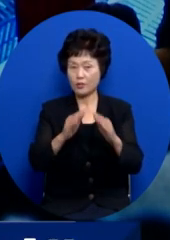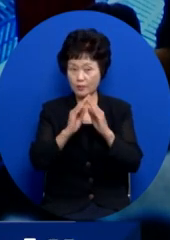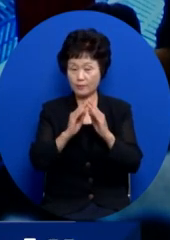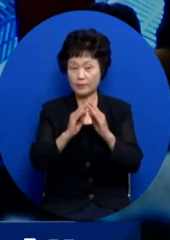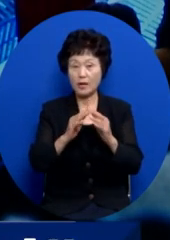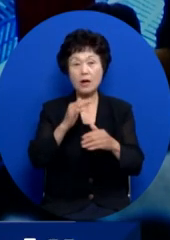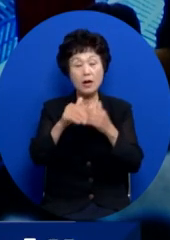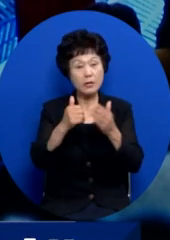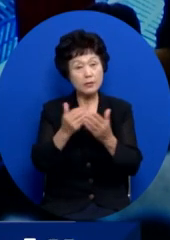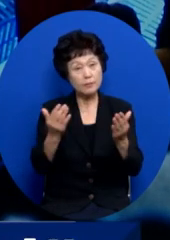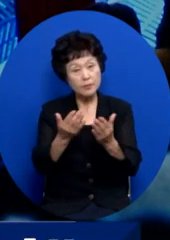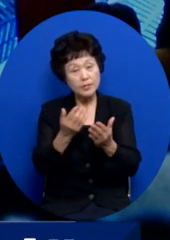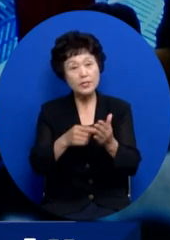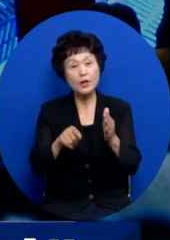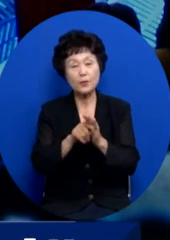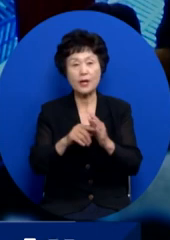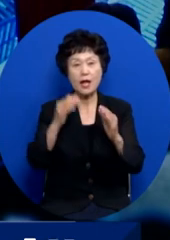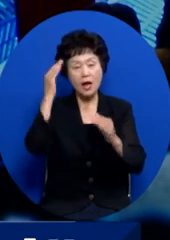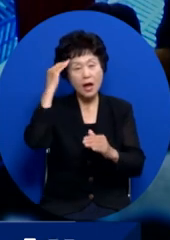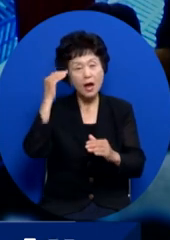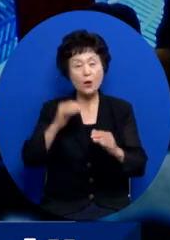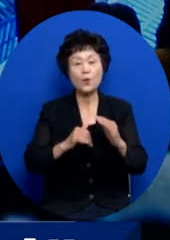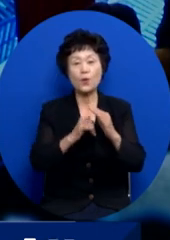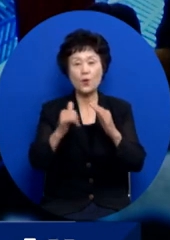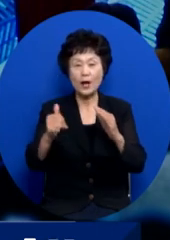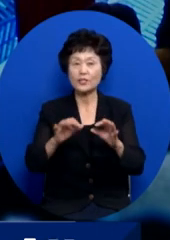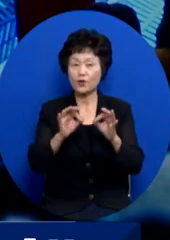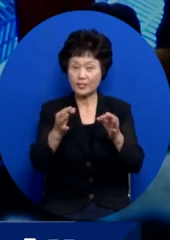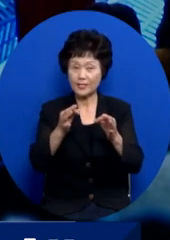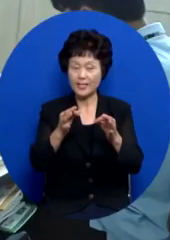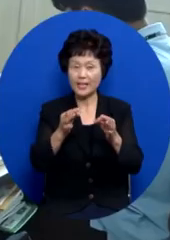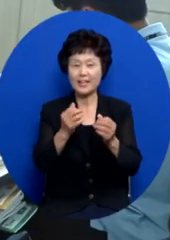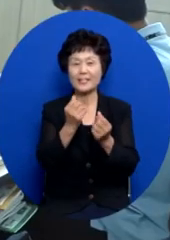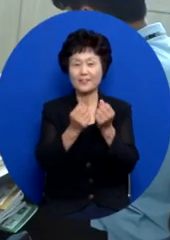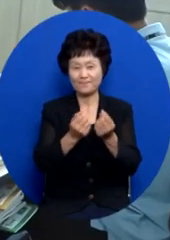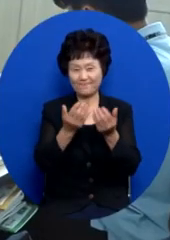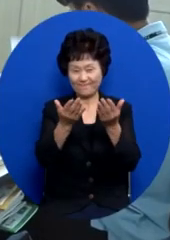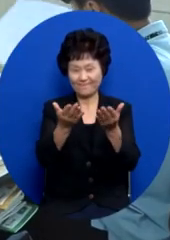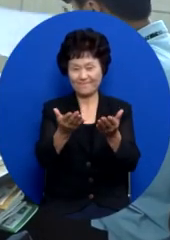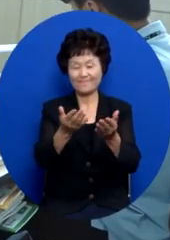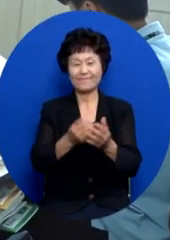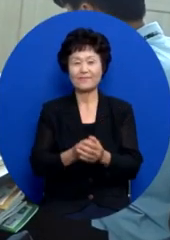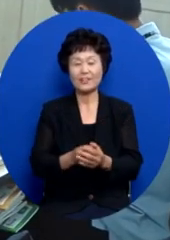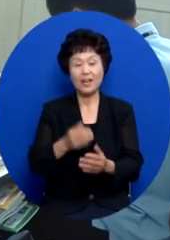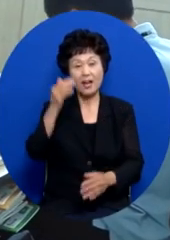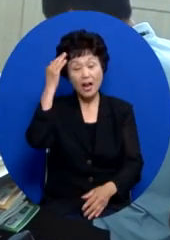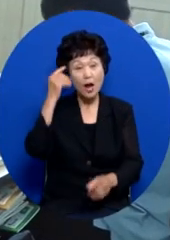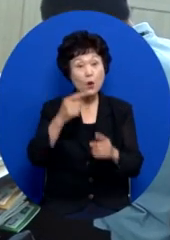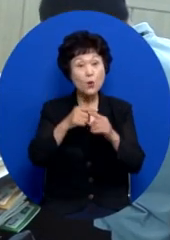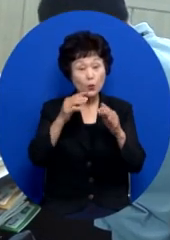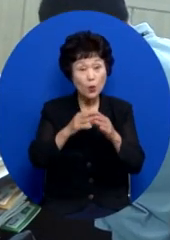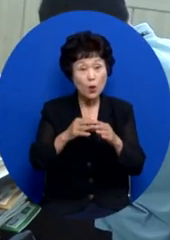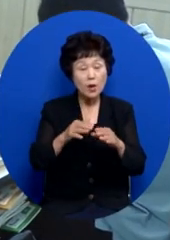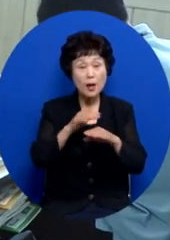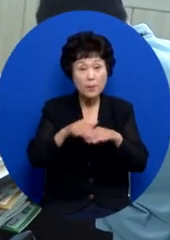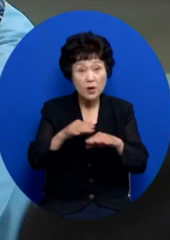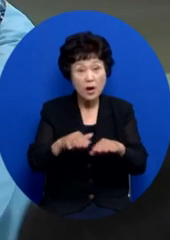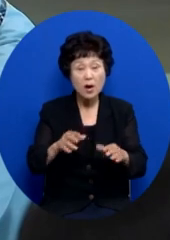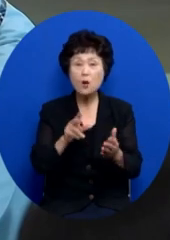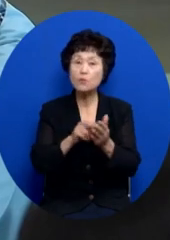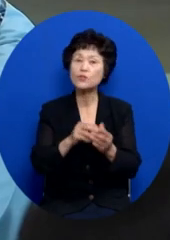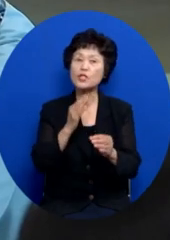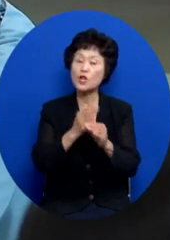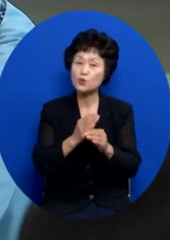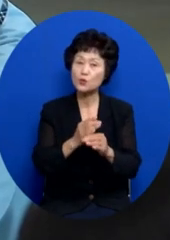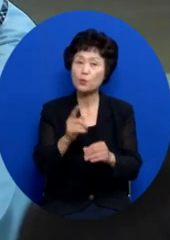설립된 한국 가족은행 광주방송 2주연 기자가 소개합니다 한국교회가 프라하 문제 중 가장 큰